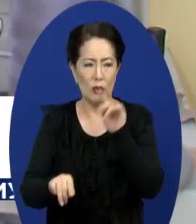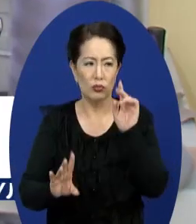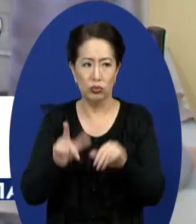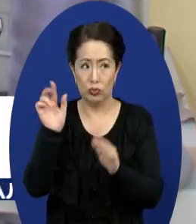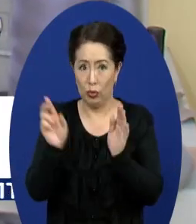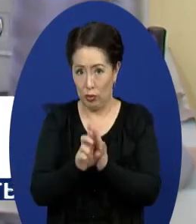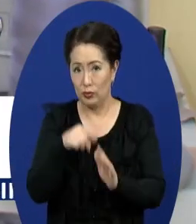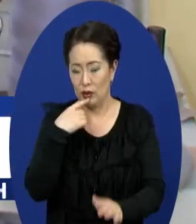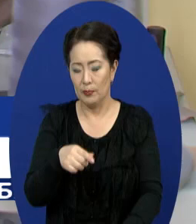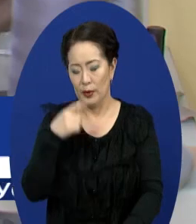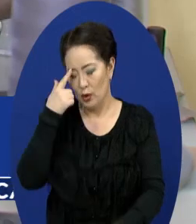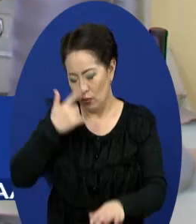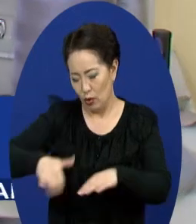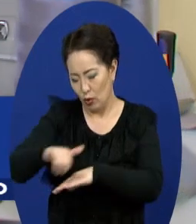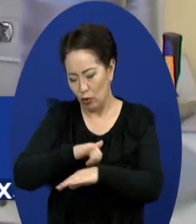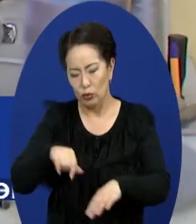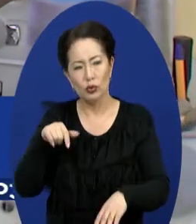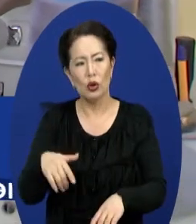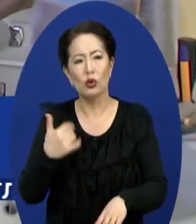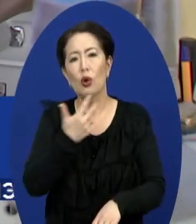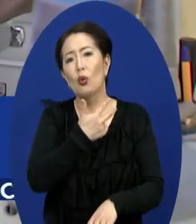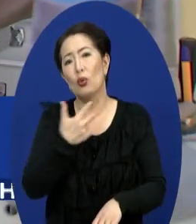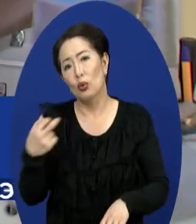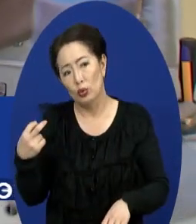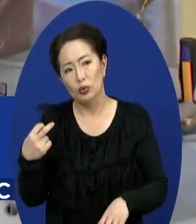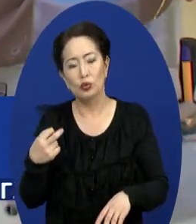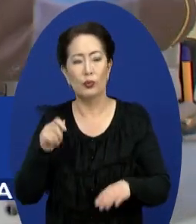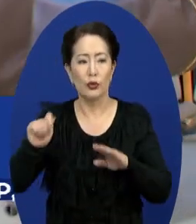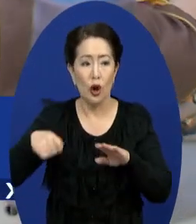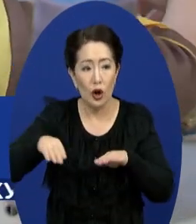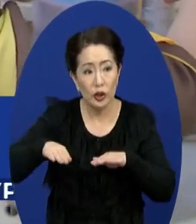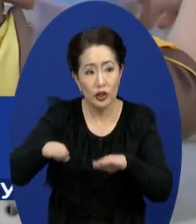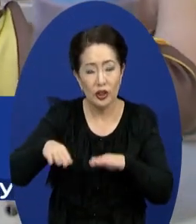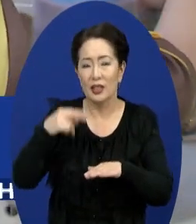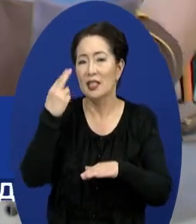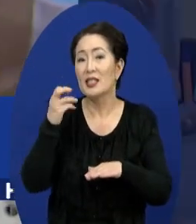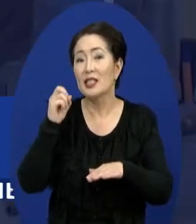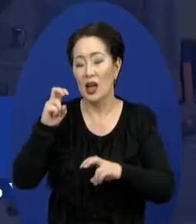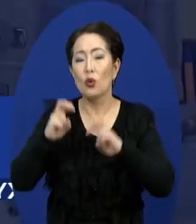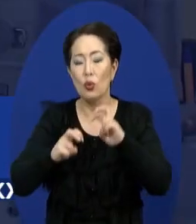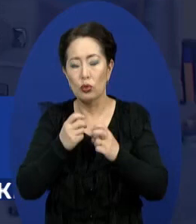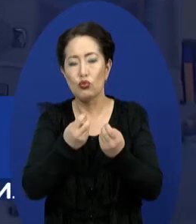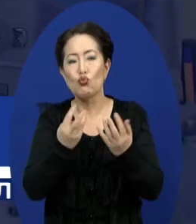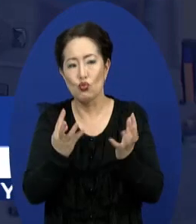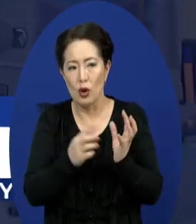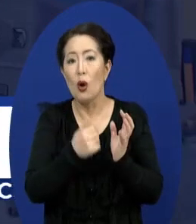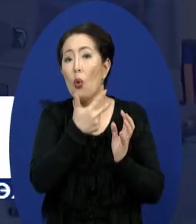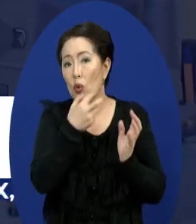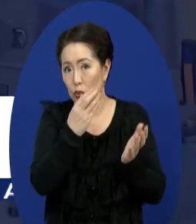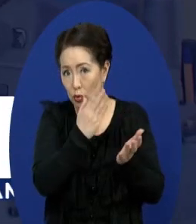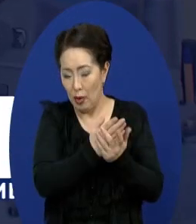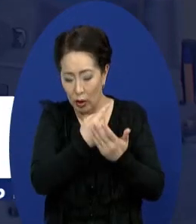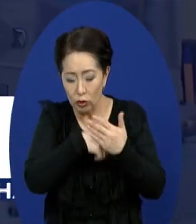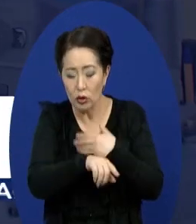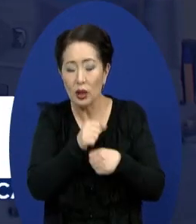Улсын хэмжээнд 300 гаруй оюутны цех, үйлдвэрлэл, идэвхтэй үйл ажиллагаа явуулж байна. Энд нийтдээ 2500 гаруй хүн